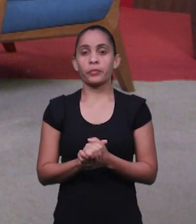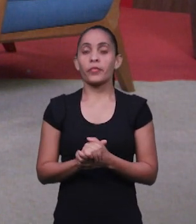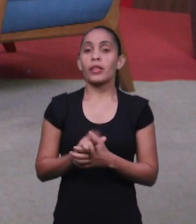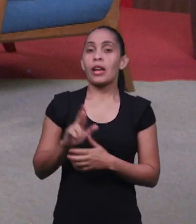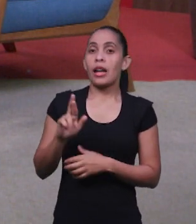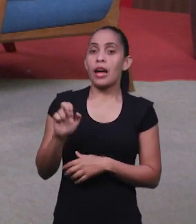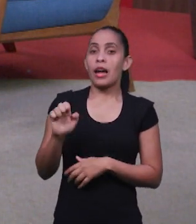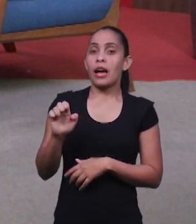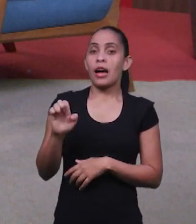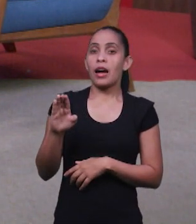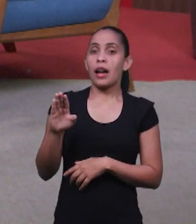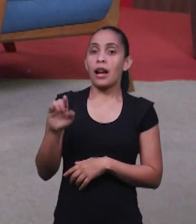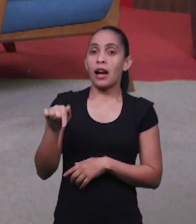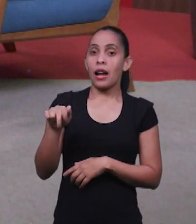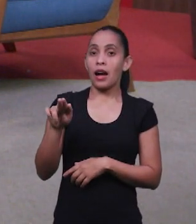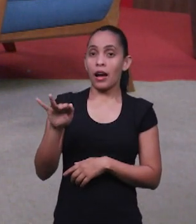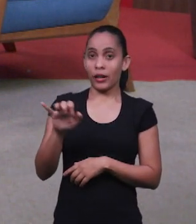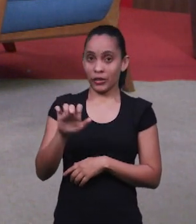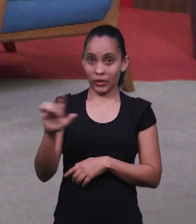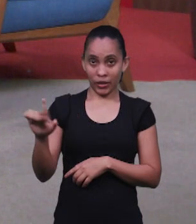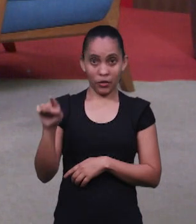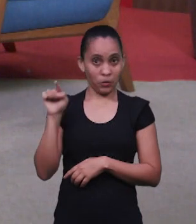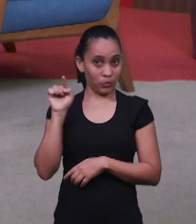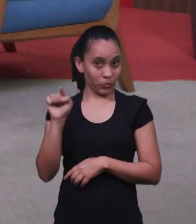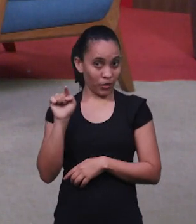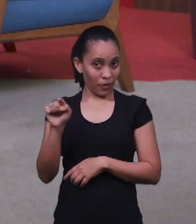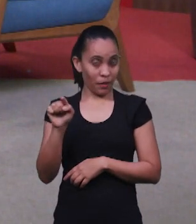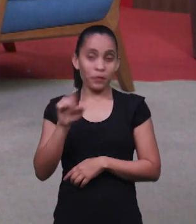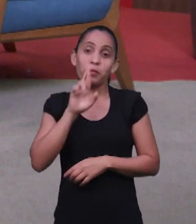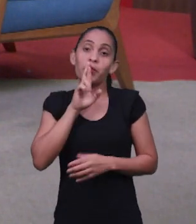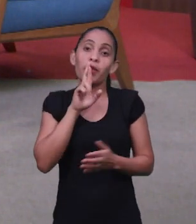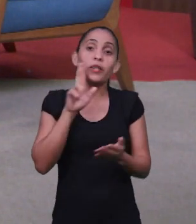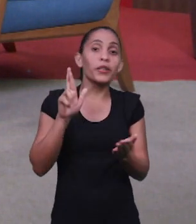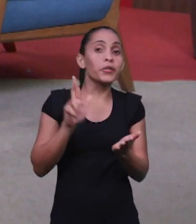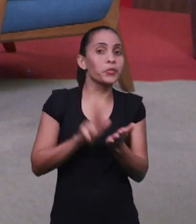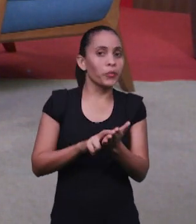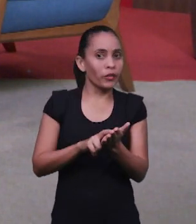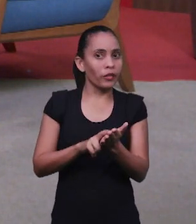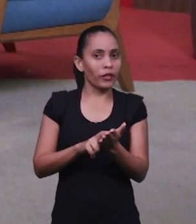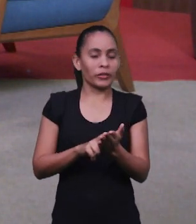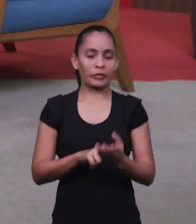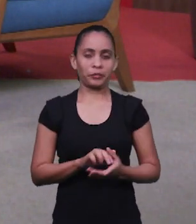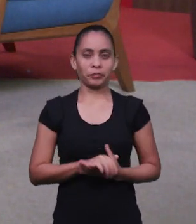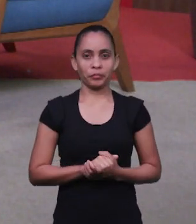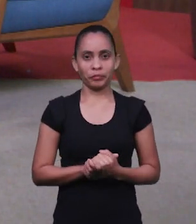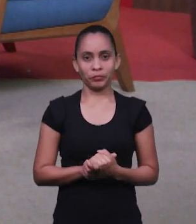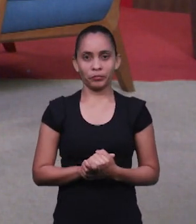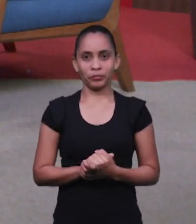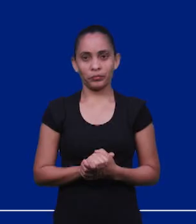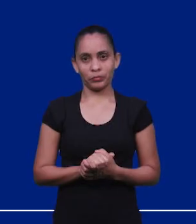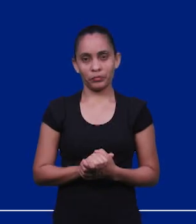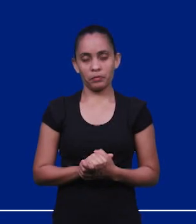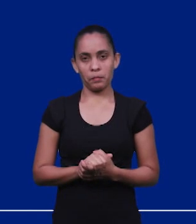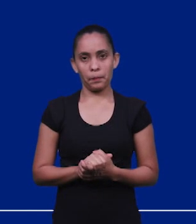de Rachel Melo de Fortaleza, dans l'état de Ceará. Et Rachel nous a écrit